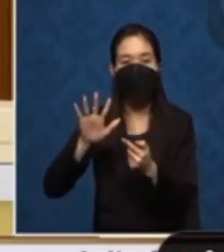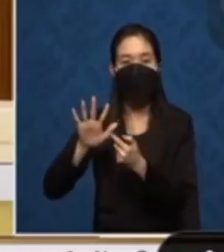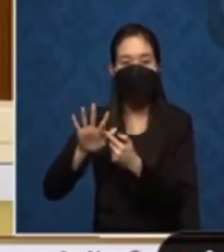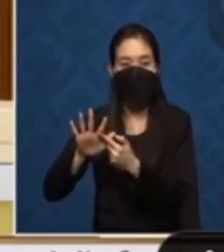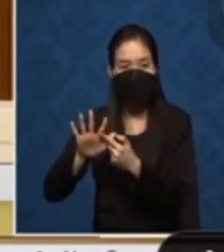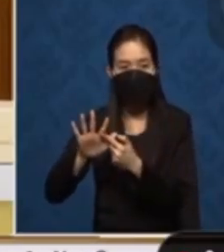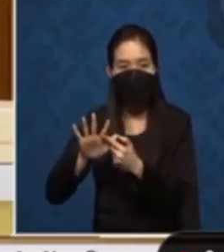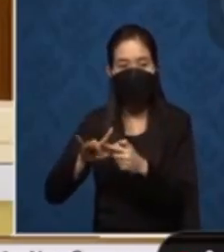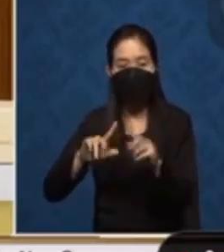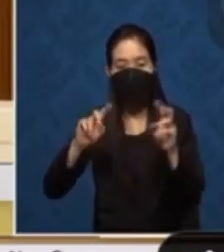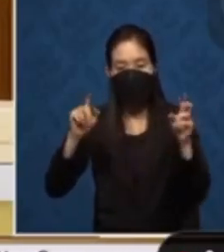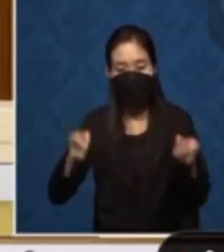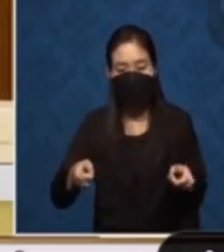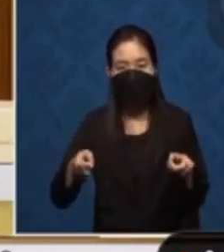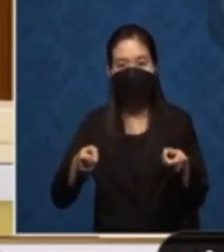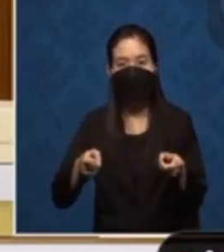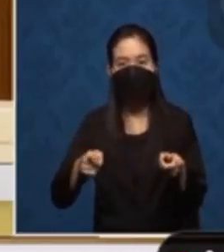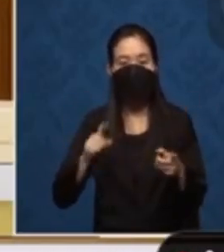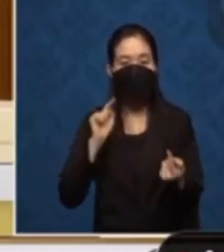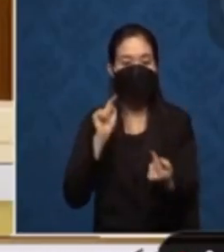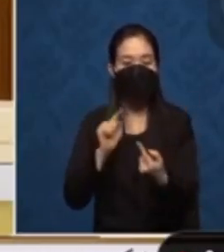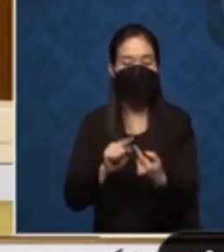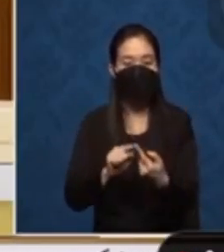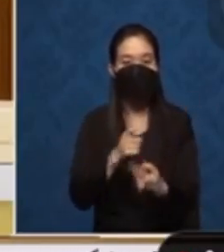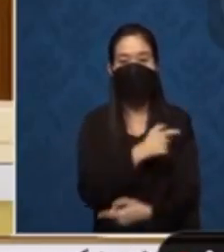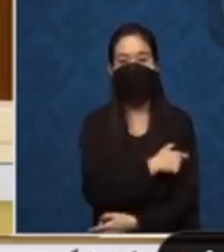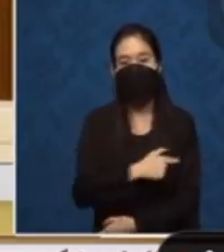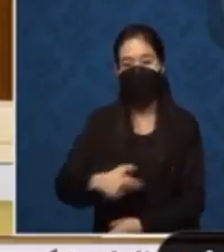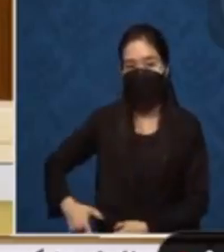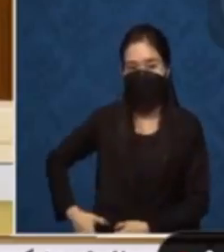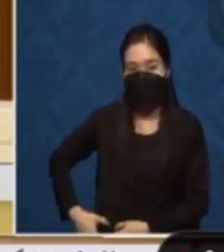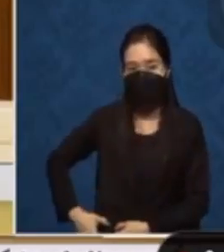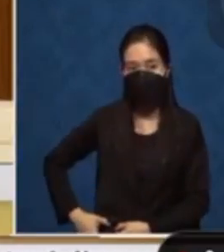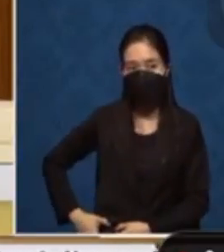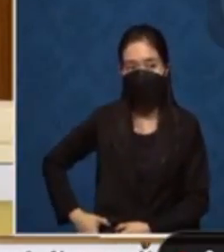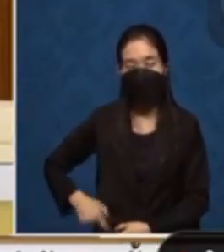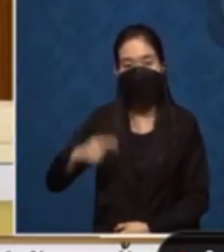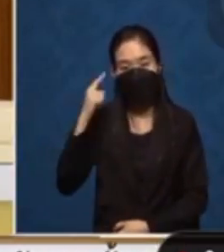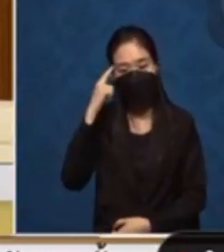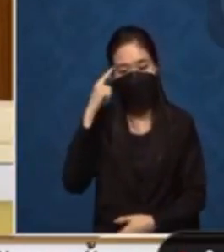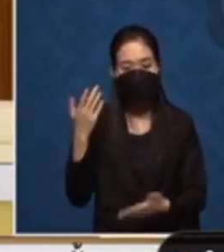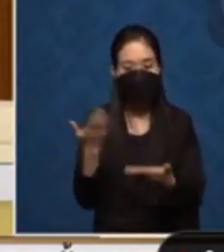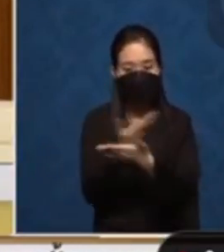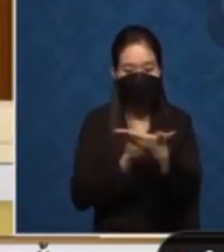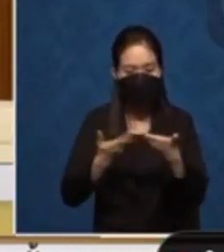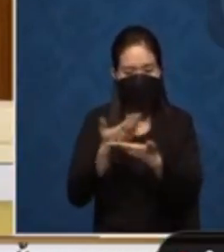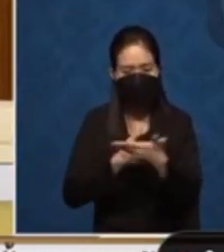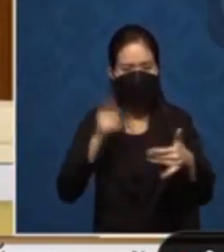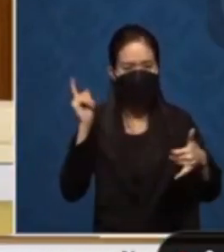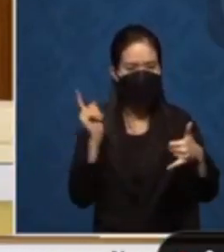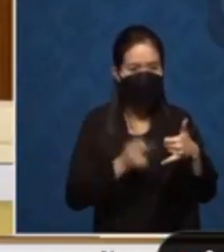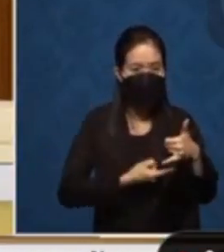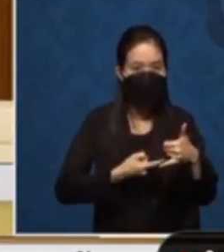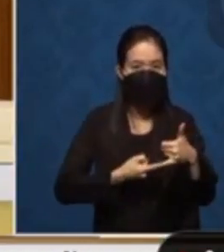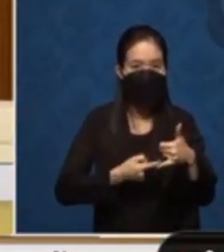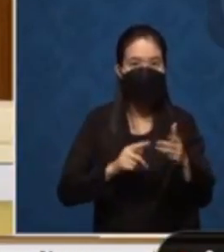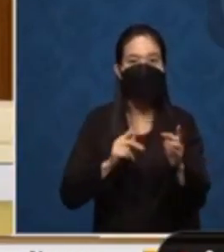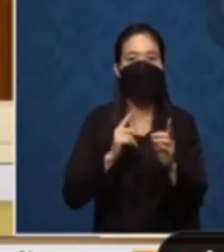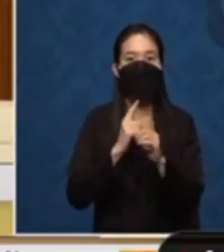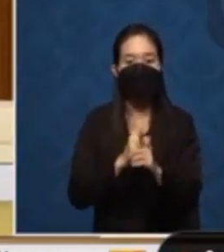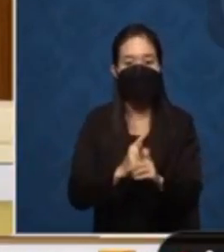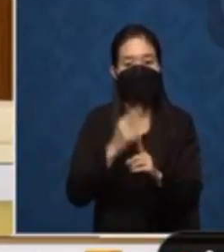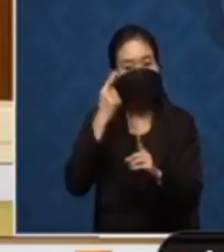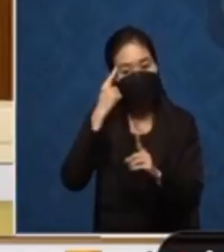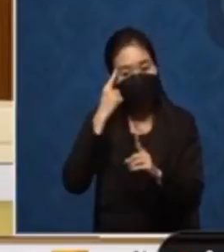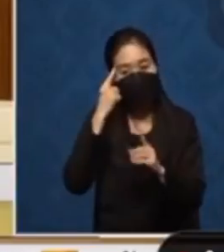หมายอายาหมดพมหักศัติและคามผดตามปกศคสพอสช. ต้องมาถูกพี่นาที่ภาคสาขดีโดยสารทหารโด